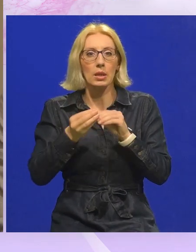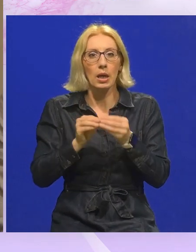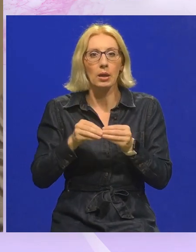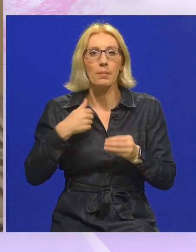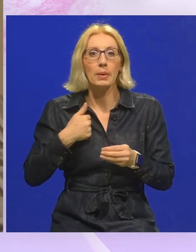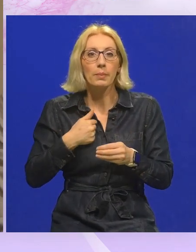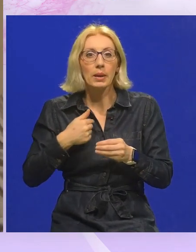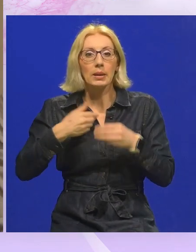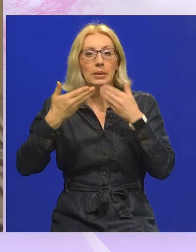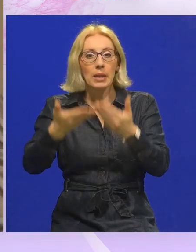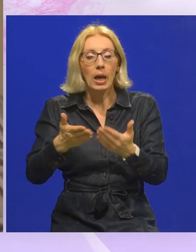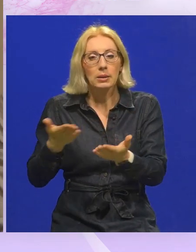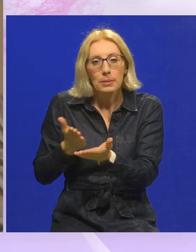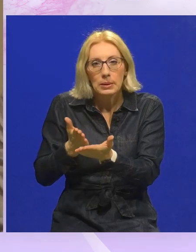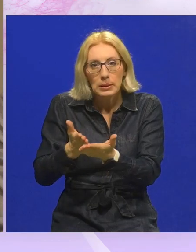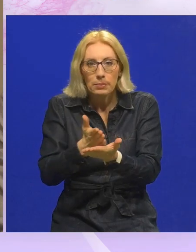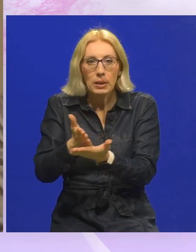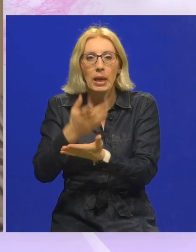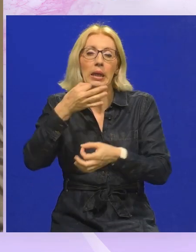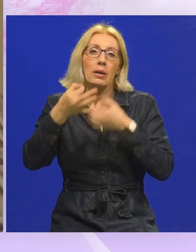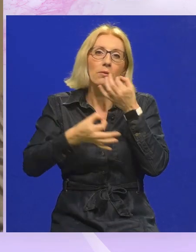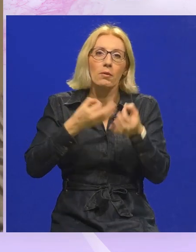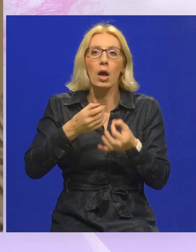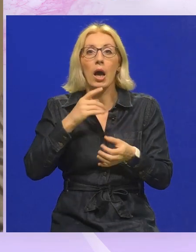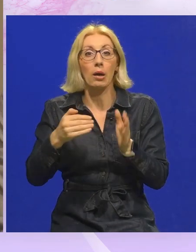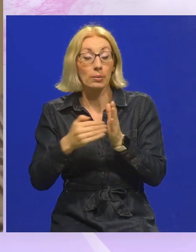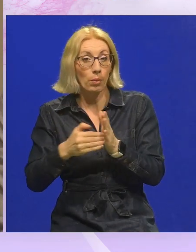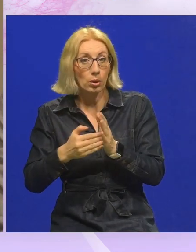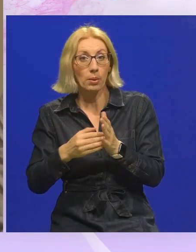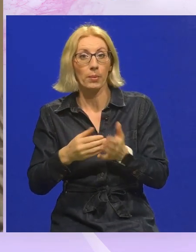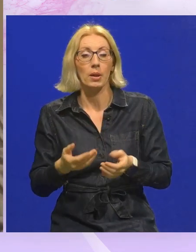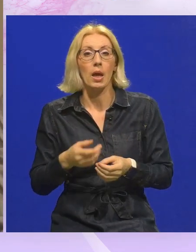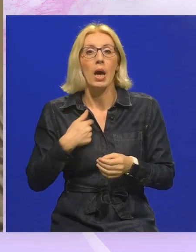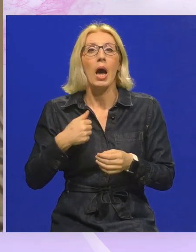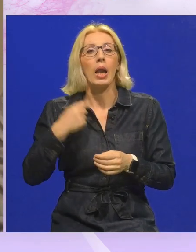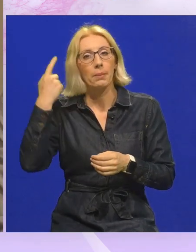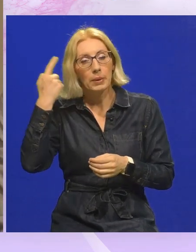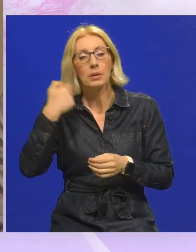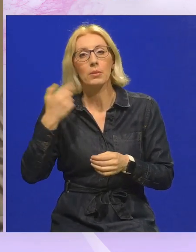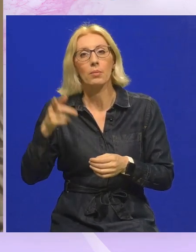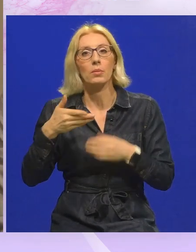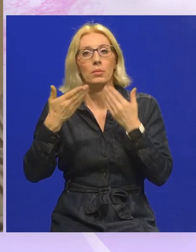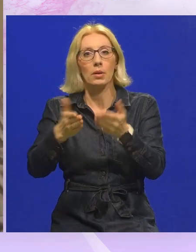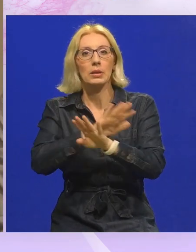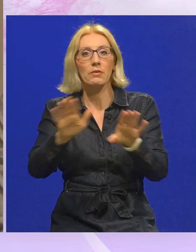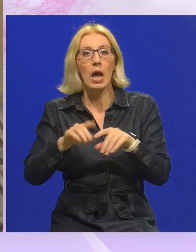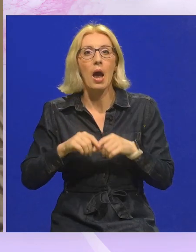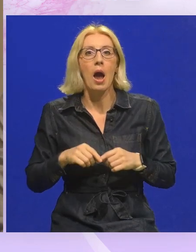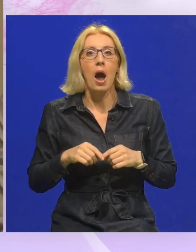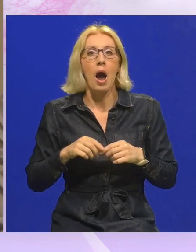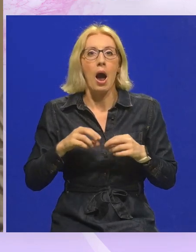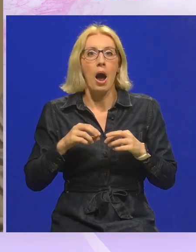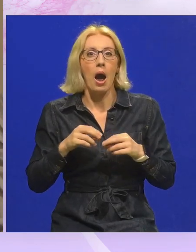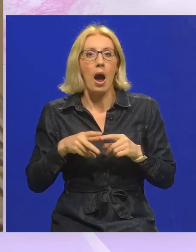dalje usmjerimo i da im damo još nekakve informacije ukoliko su potrebne, ali mislim da smo im omogućili sav alat. Prethodno smo odradili